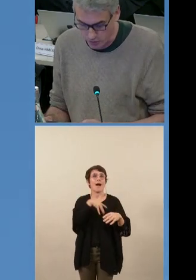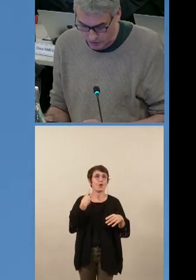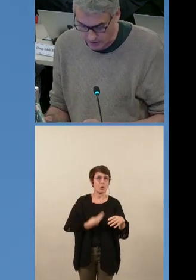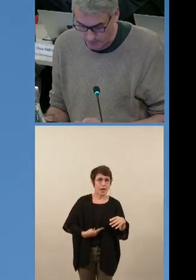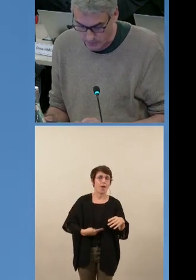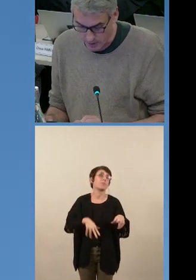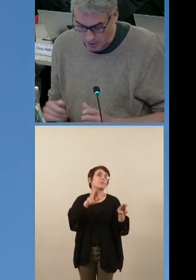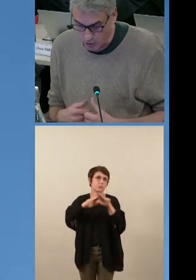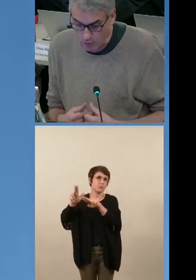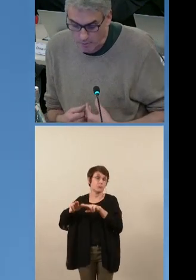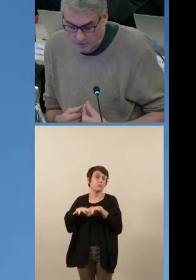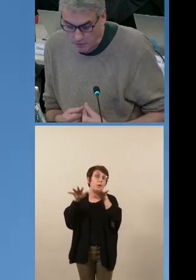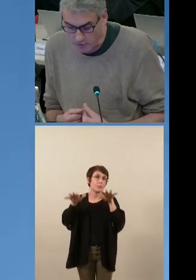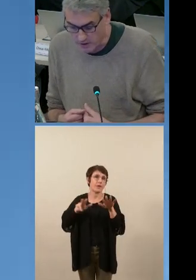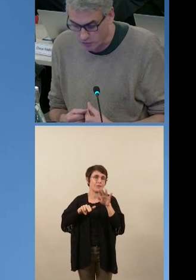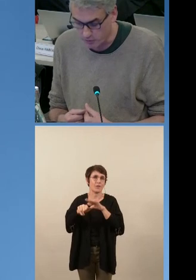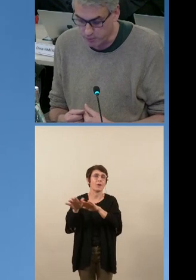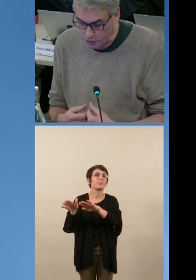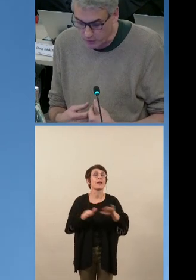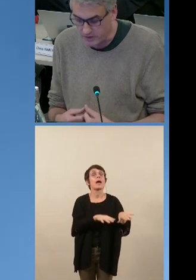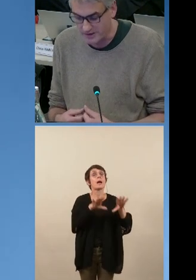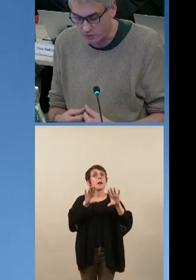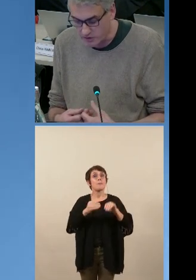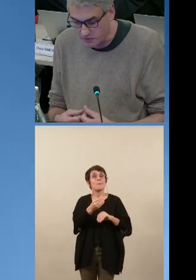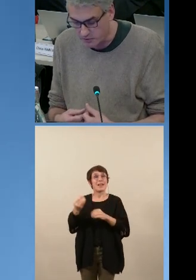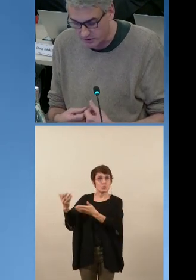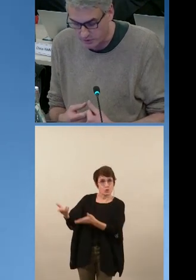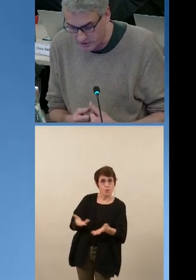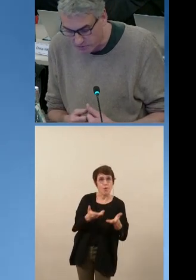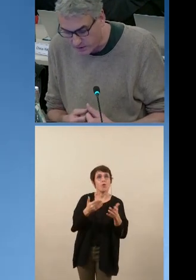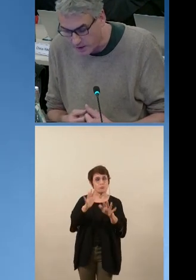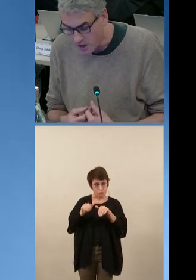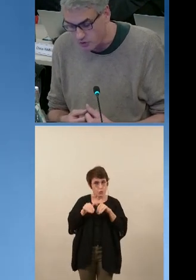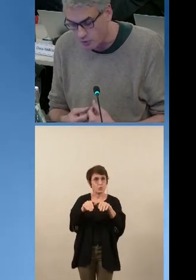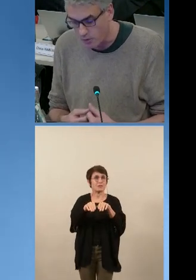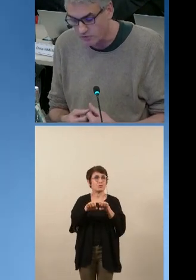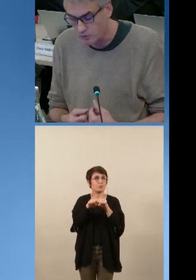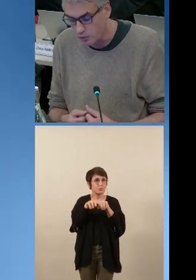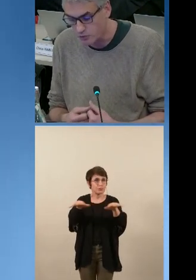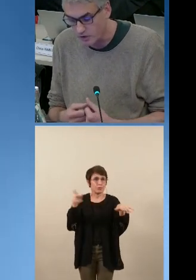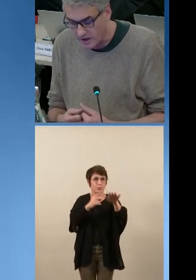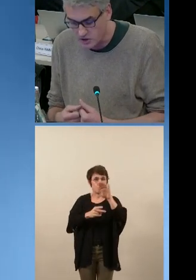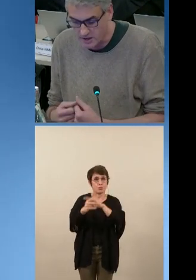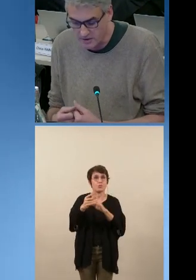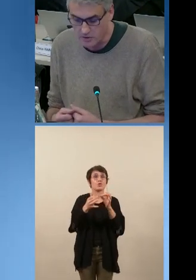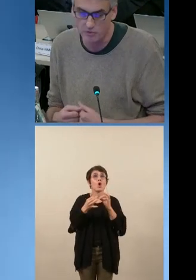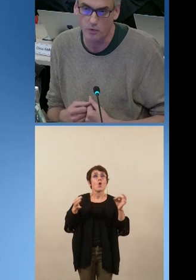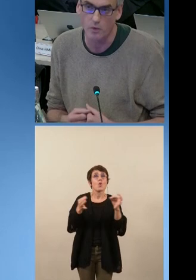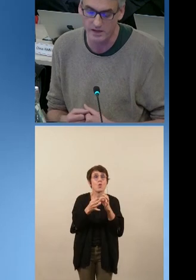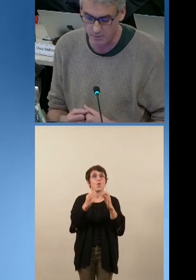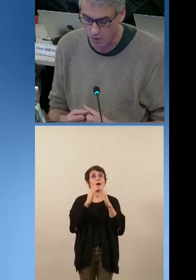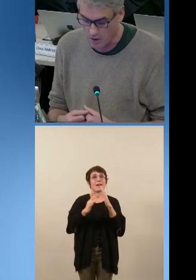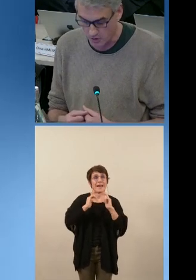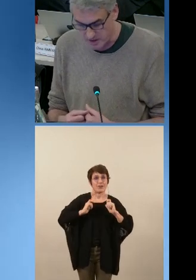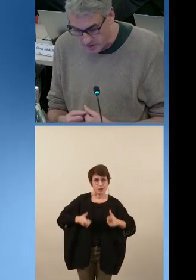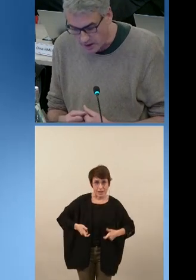nombreux chantiers le programme place aux enfants bien sûr se poursuit et s s'intensifie de nombreuses cours de crèches et d'écoles seront